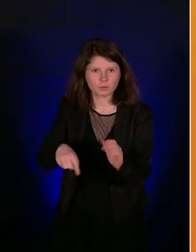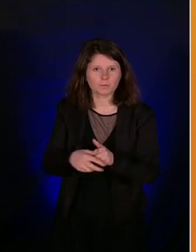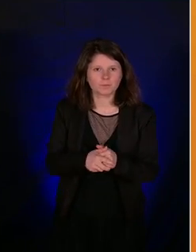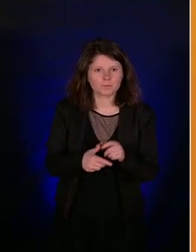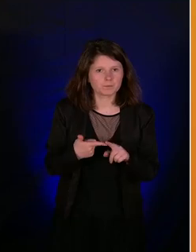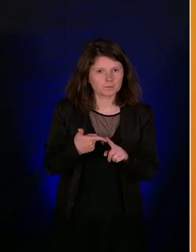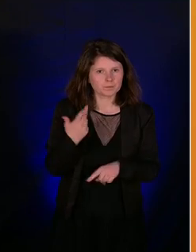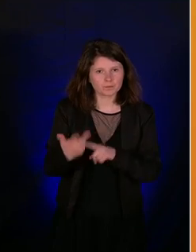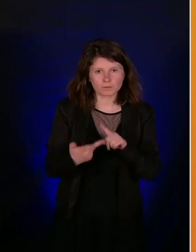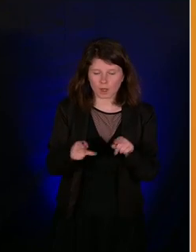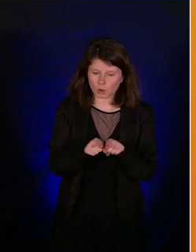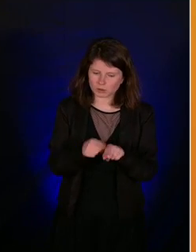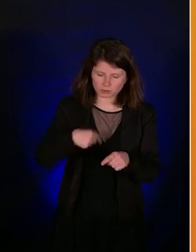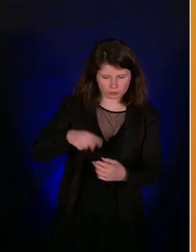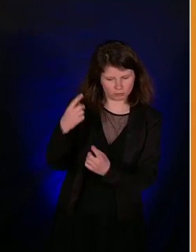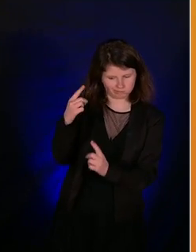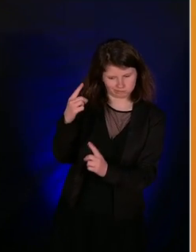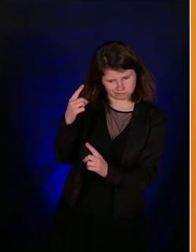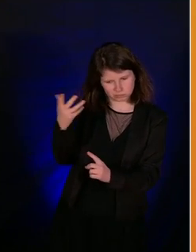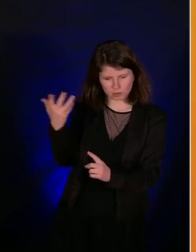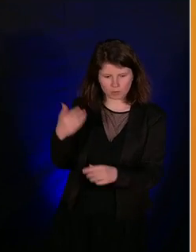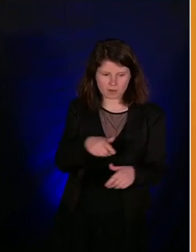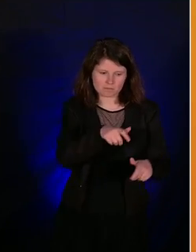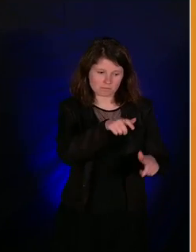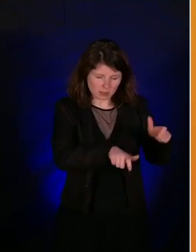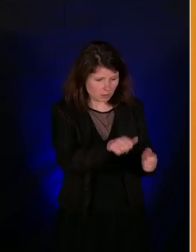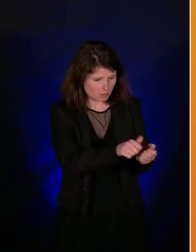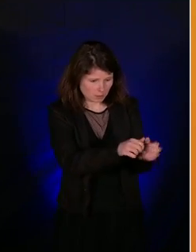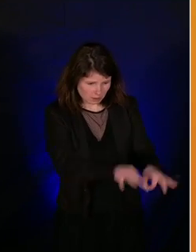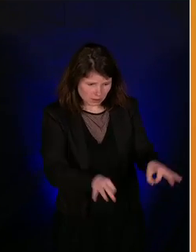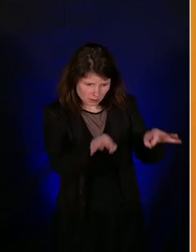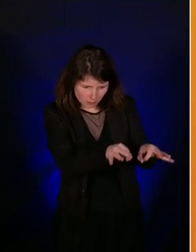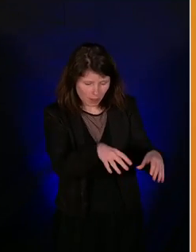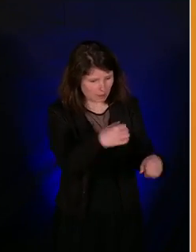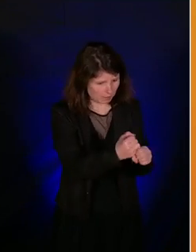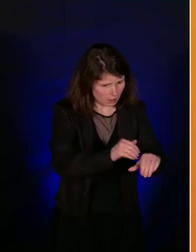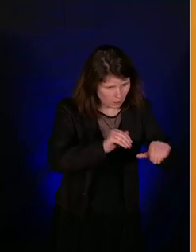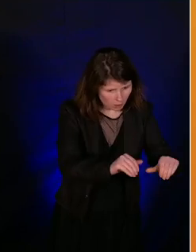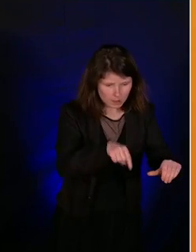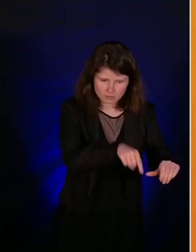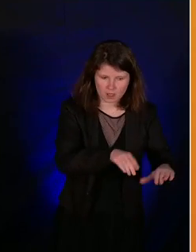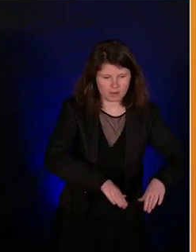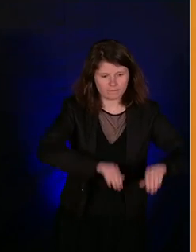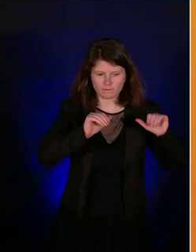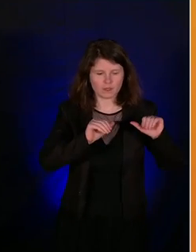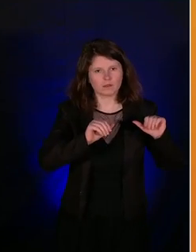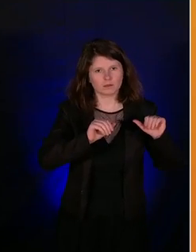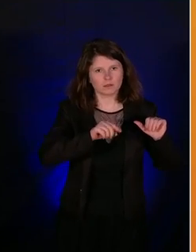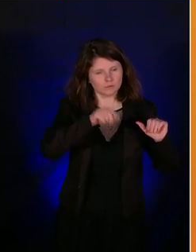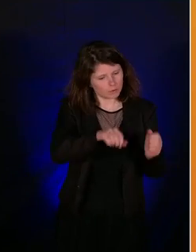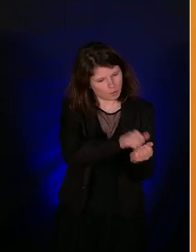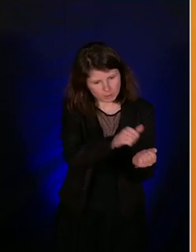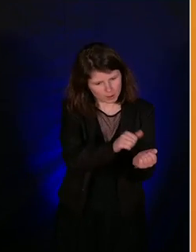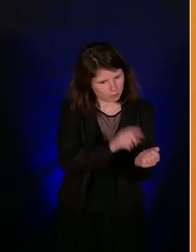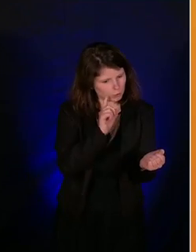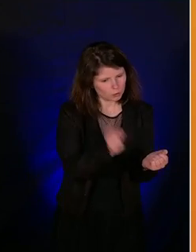papier et nous exigeons des des papiers pour toutes et tous c'est ça notre CGT une CGT en capacité d'accueillir toutes